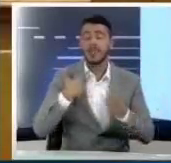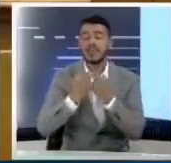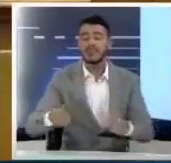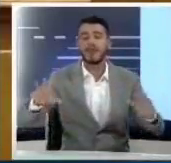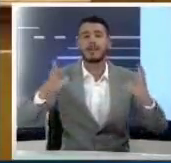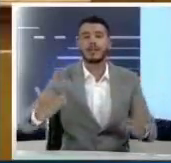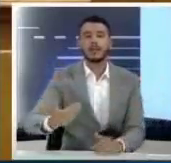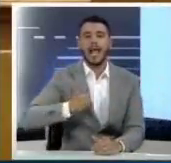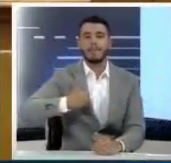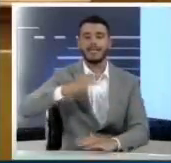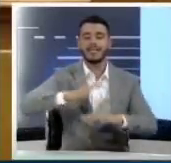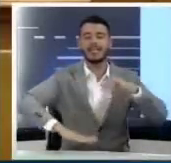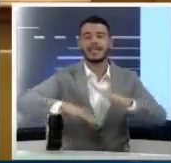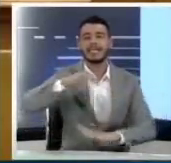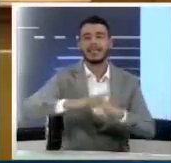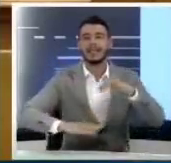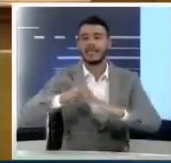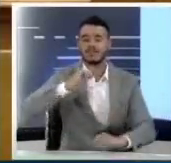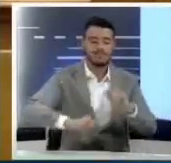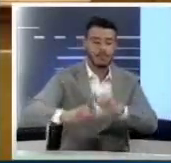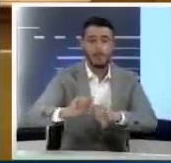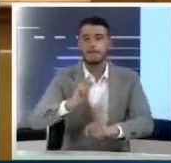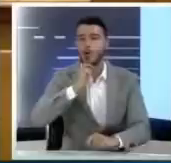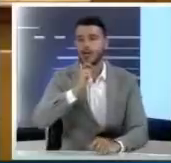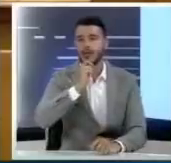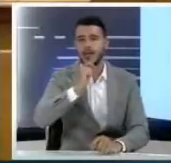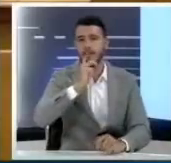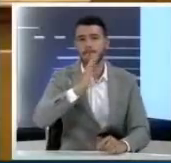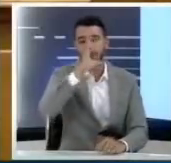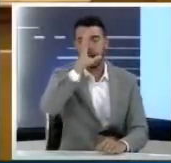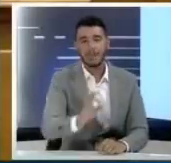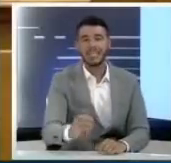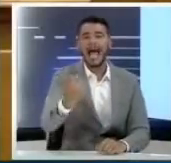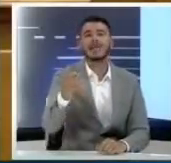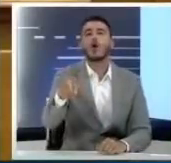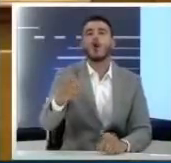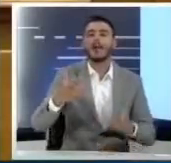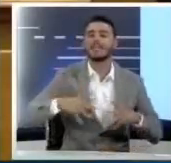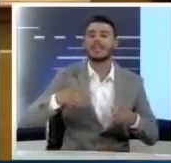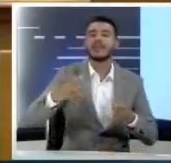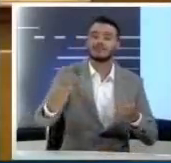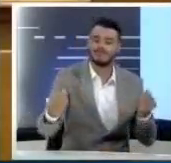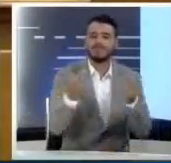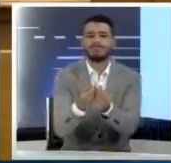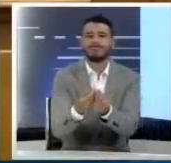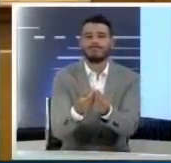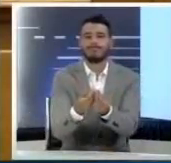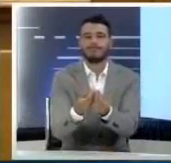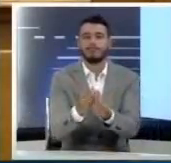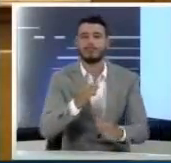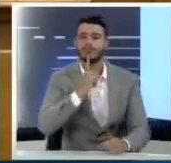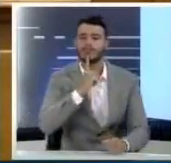την πολιτική μας πάνω σε πραγματικές τάσεις στην οικονομία. Αυτές τις τάσεις τις είπε ο